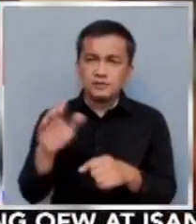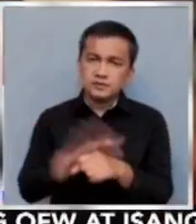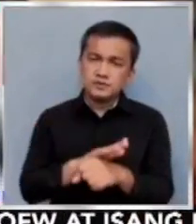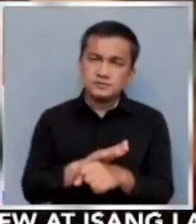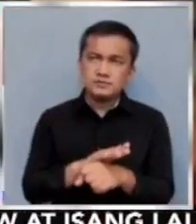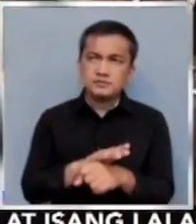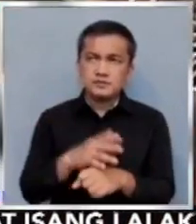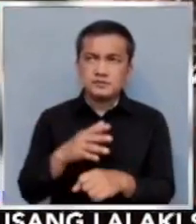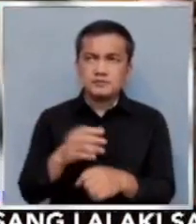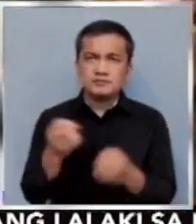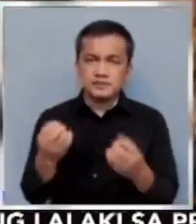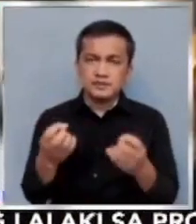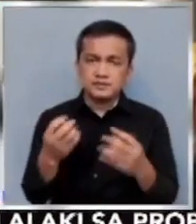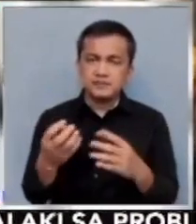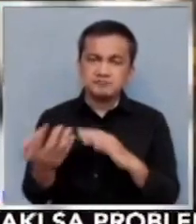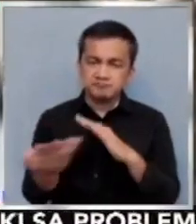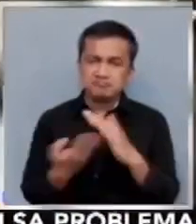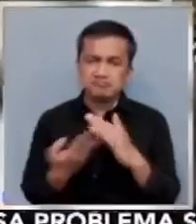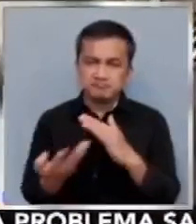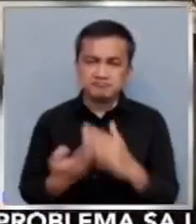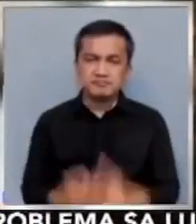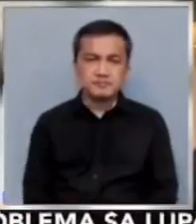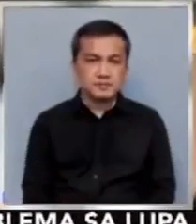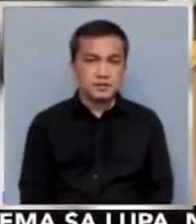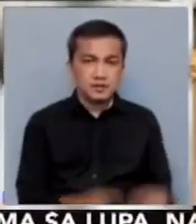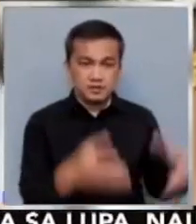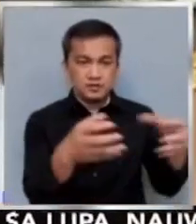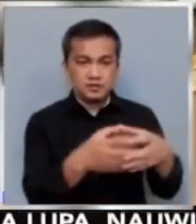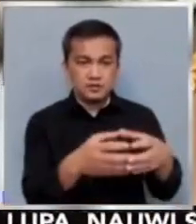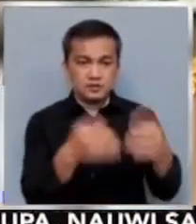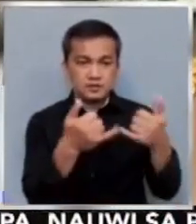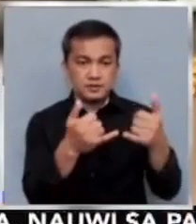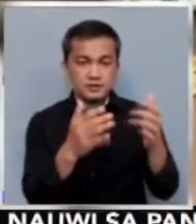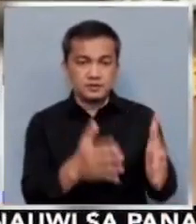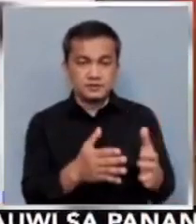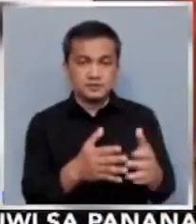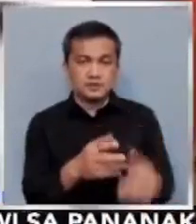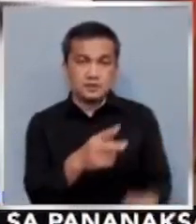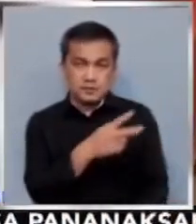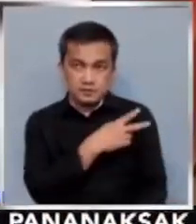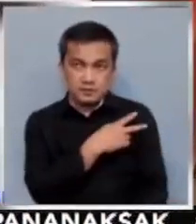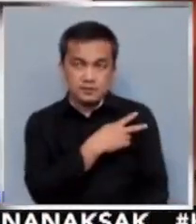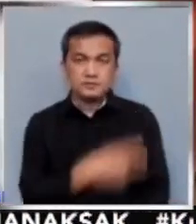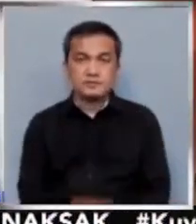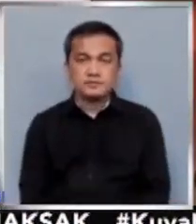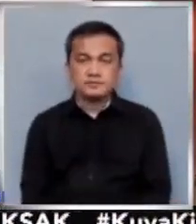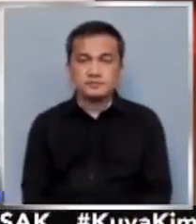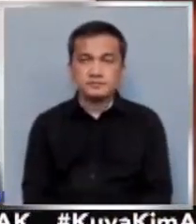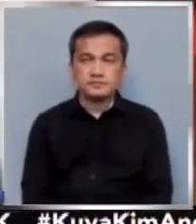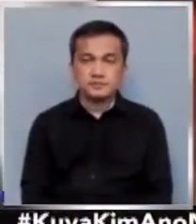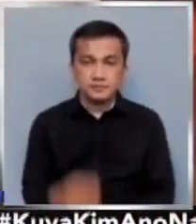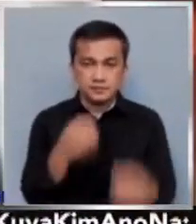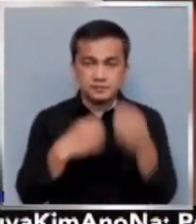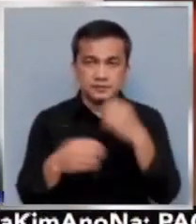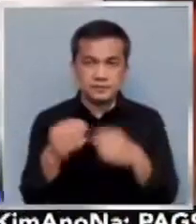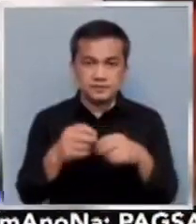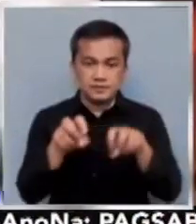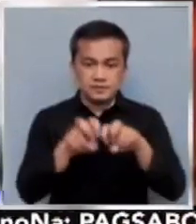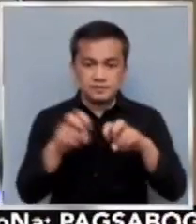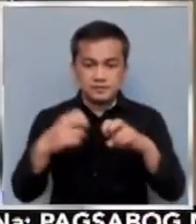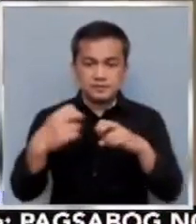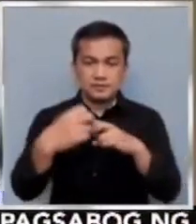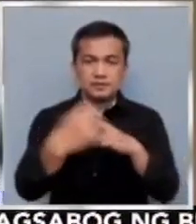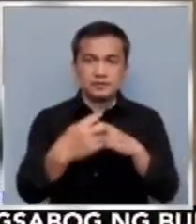marami-rami na ganun. Ang grupo ng mga atletang ito na fully vaccinated na nag-dine-in ng magkakatabi na sa isang